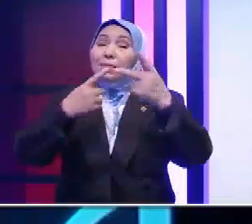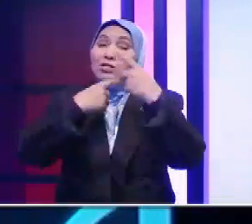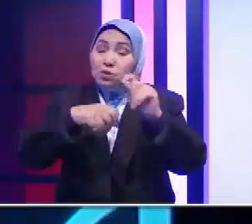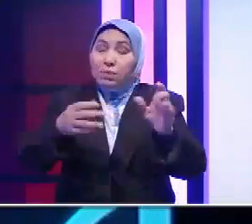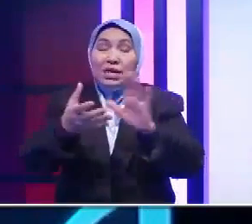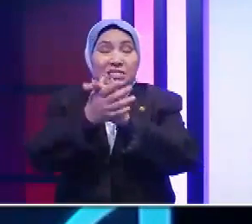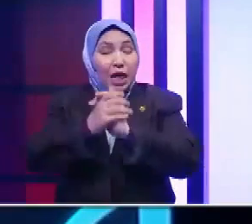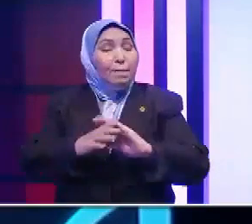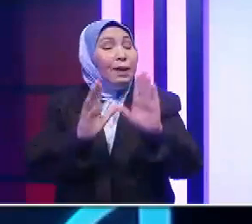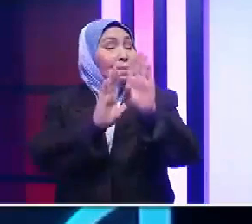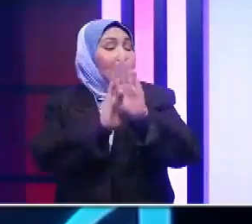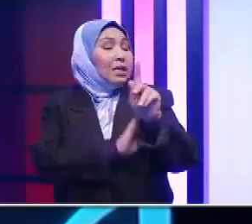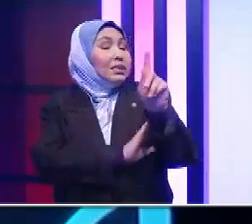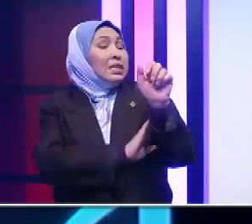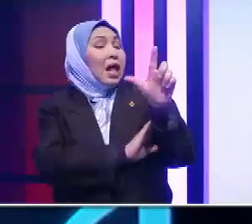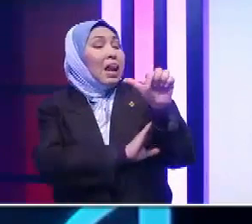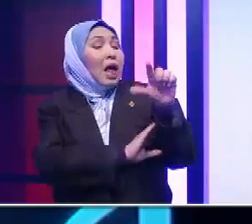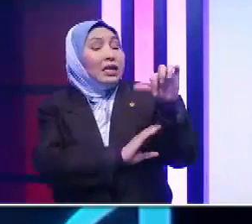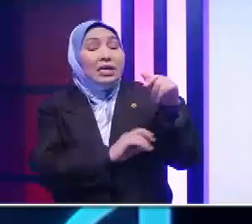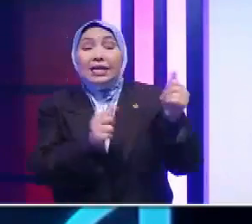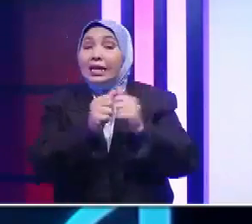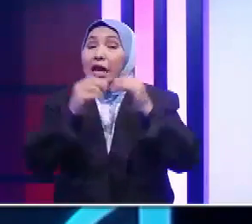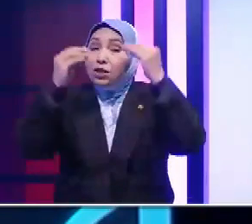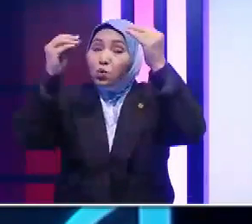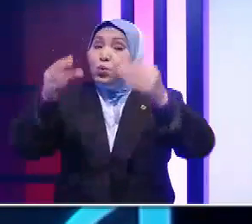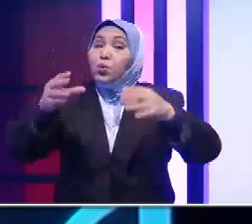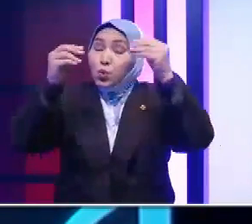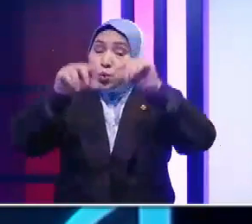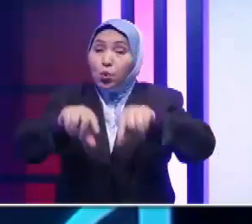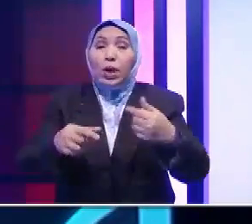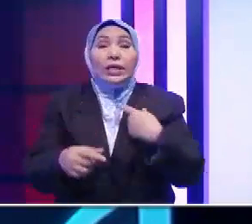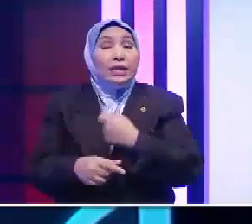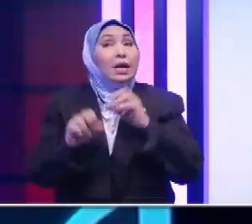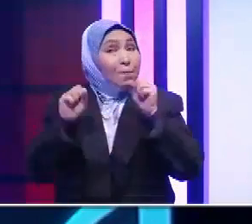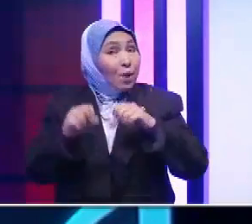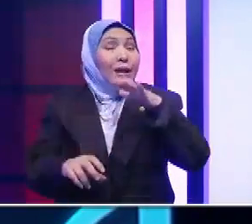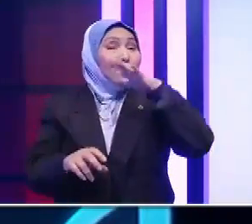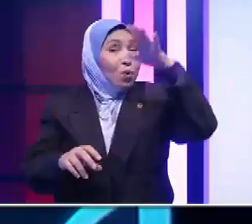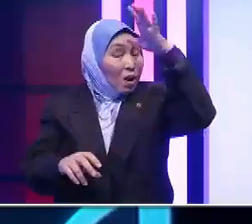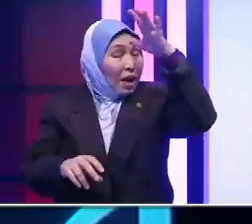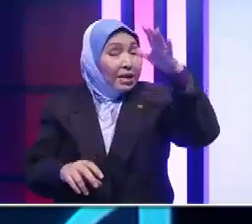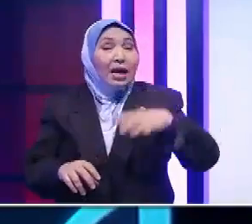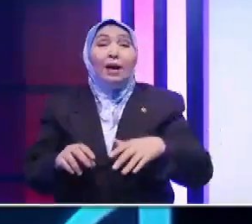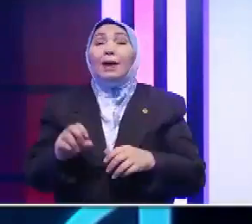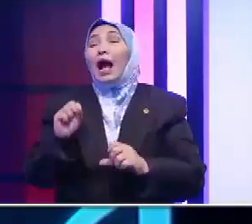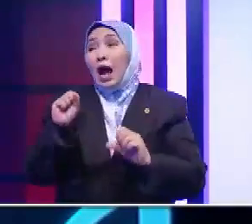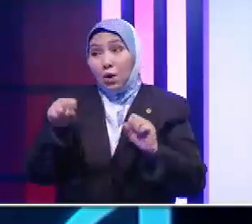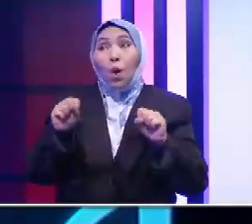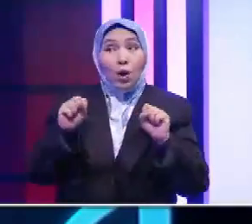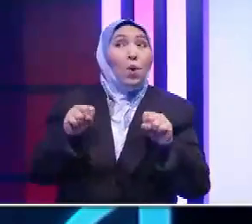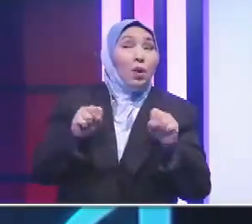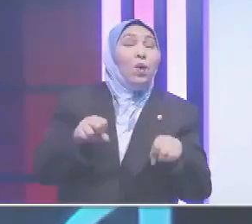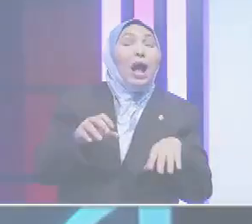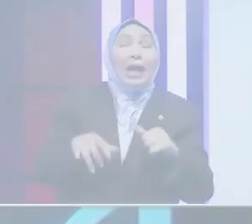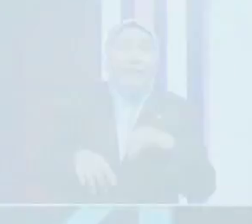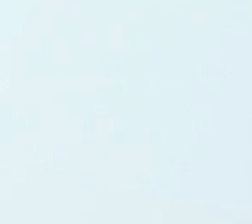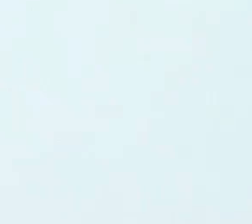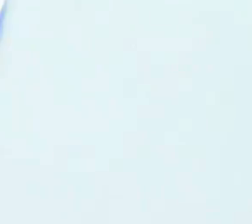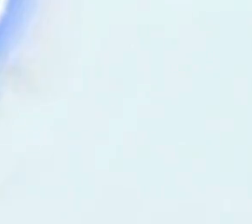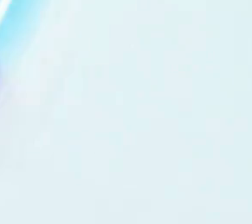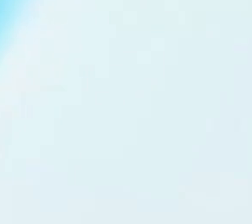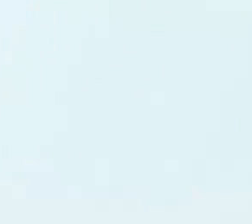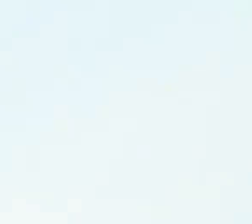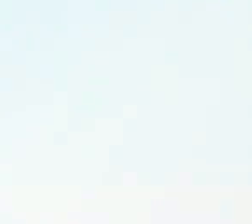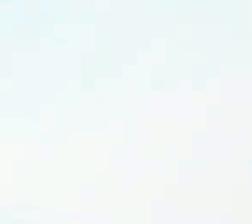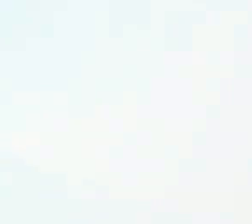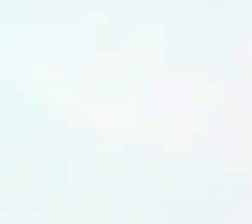selamat bertalaki dengan guru-guru Al-Quran kita semua. Boleh ibu-ibu, ayah-ayah, ya? Angguk tu, insyaAllah. InsyaAllah, terima kasih. Wallah.